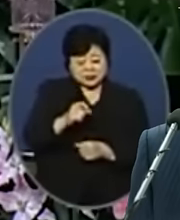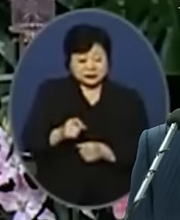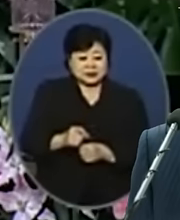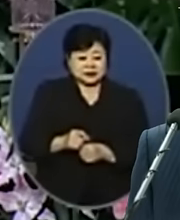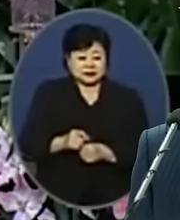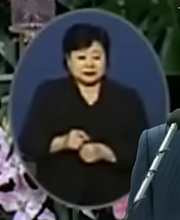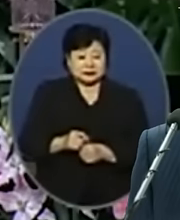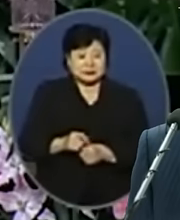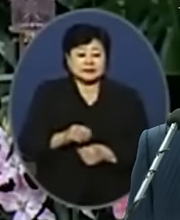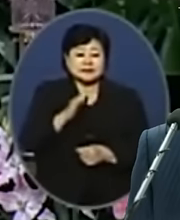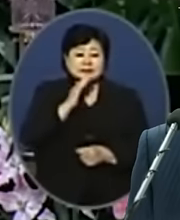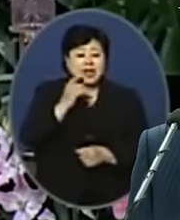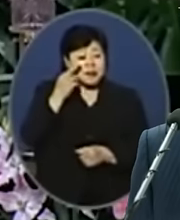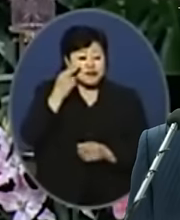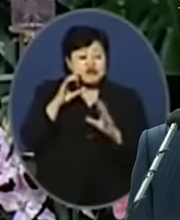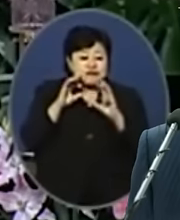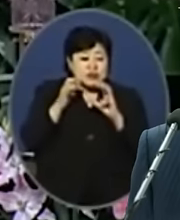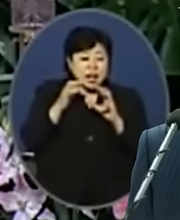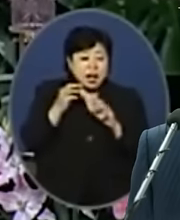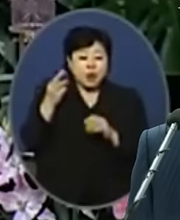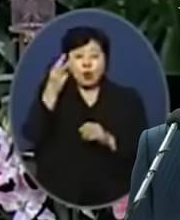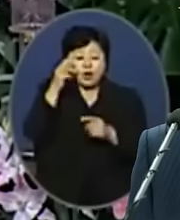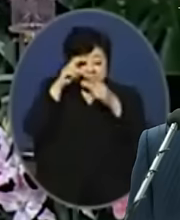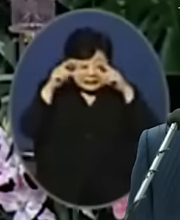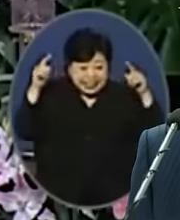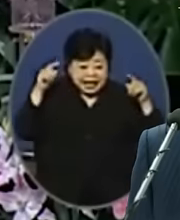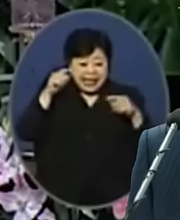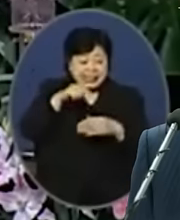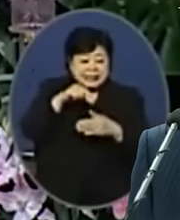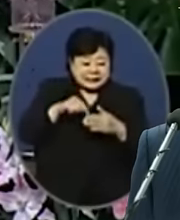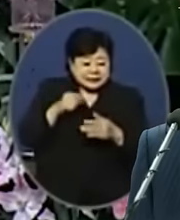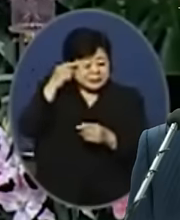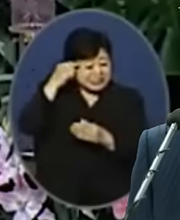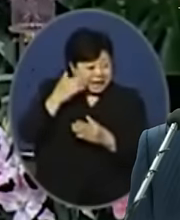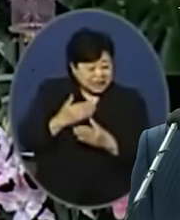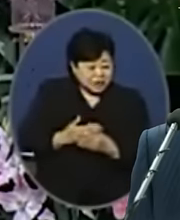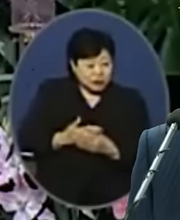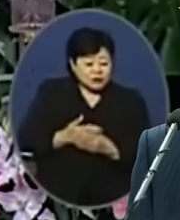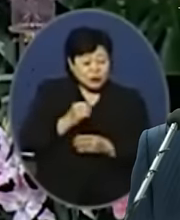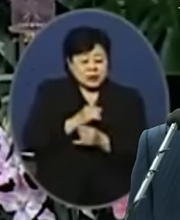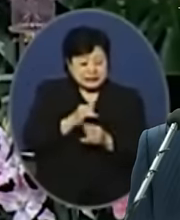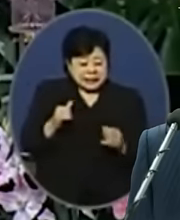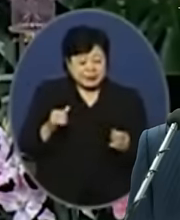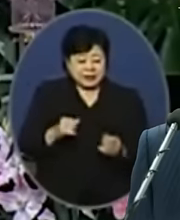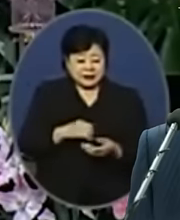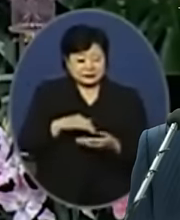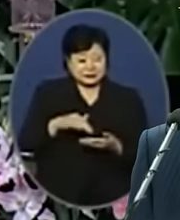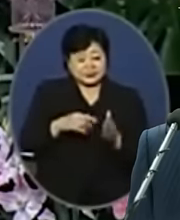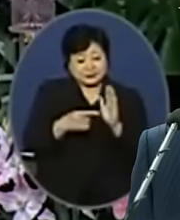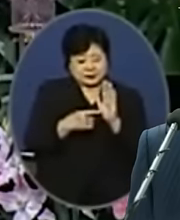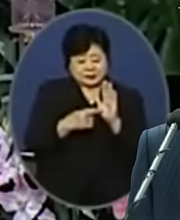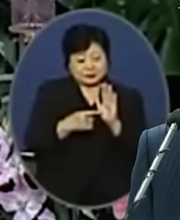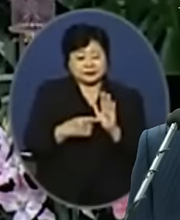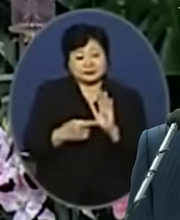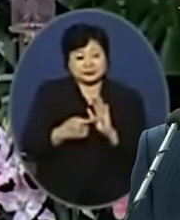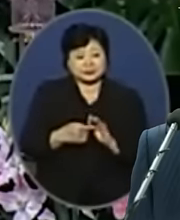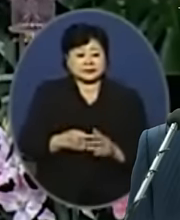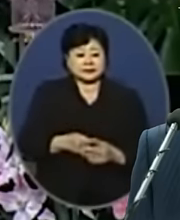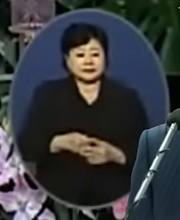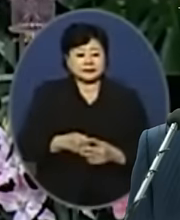것입니다. 사이언스 데일리라는 미국의 워싱턴 대학 심리학 연구진의 연구를 토대로 이렇게